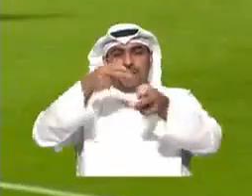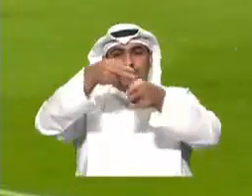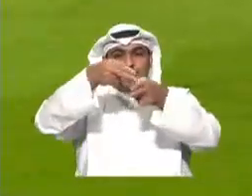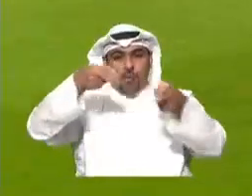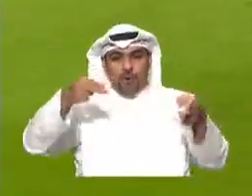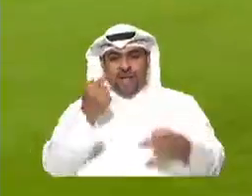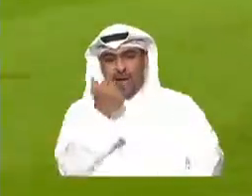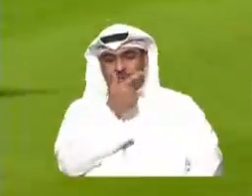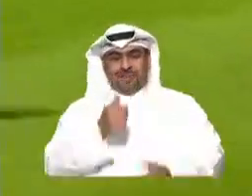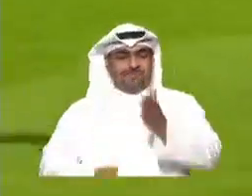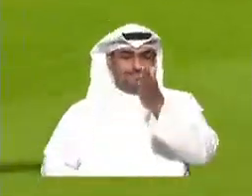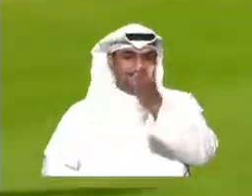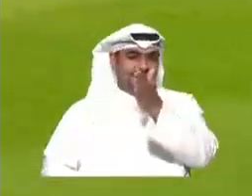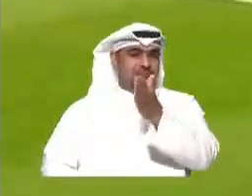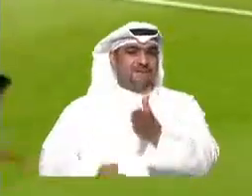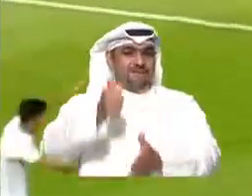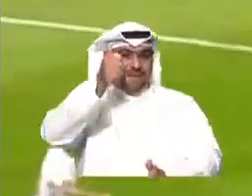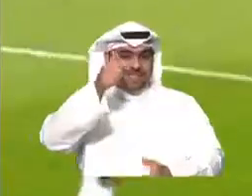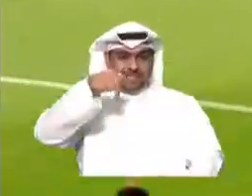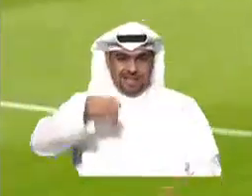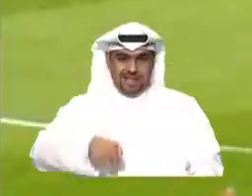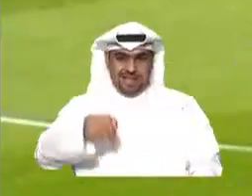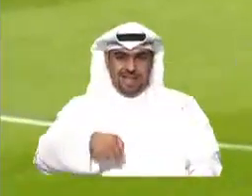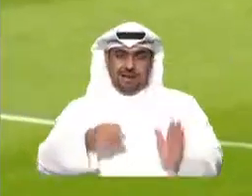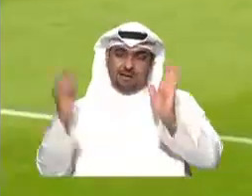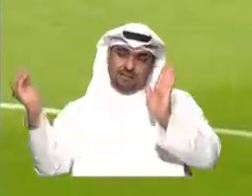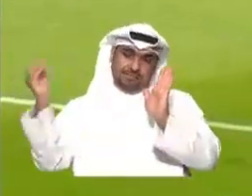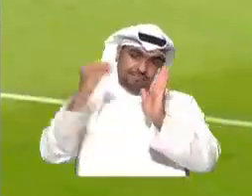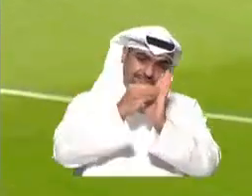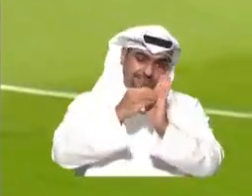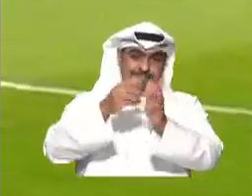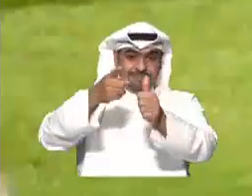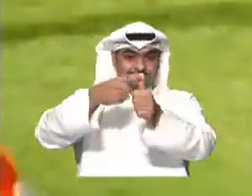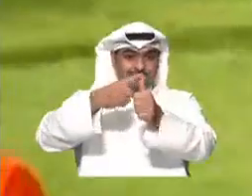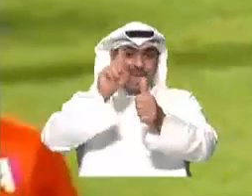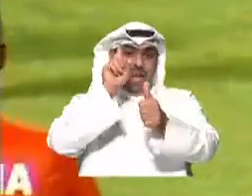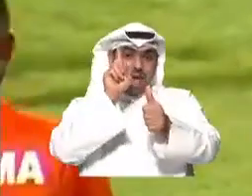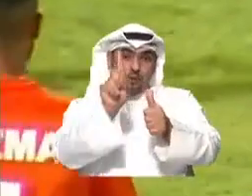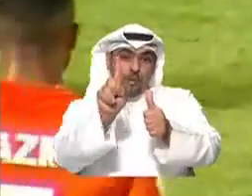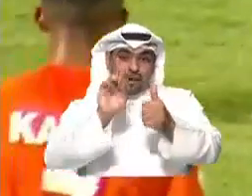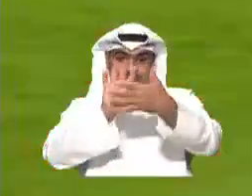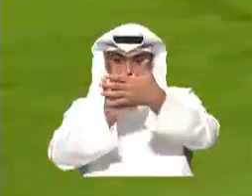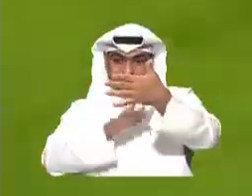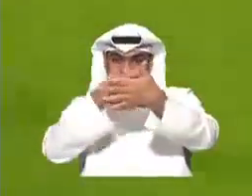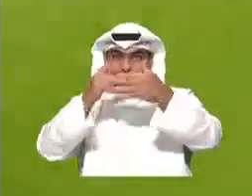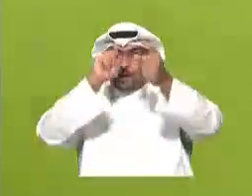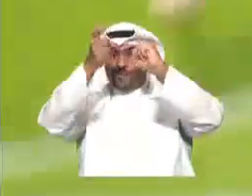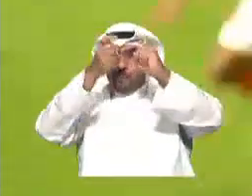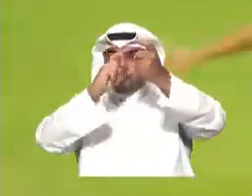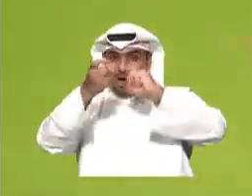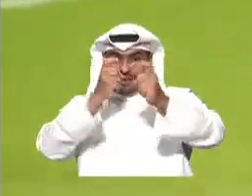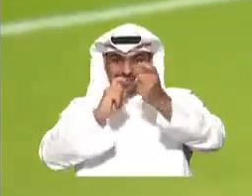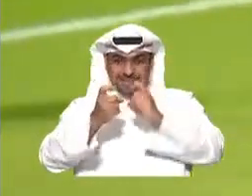من خطف التأهل لنهائي كأس سمو الأمير بعد مباراة مثيرة. البداية كانت سريعة من الفريقين مع